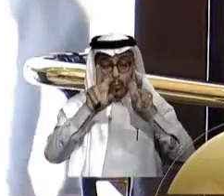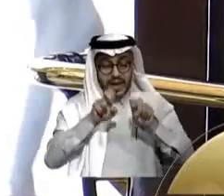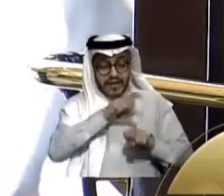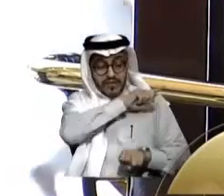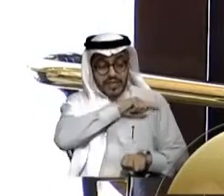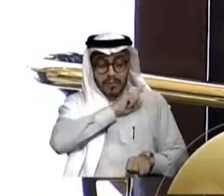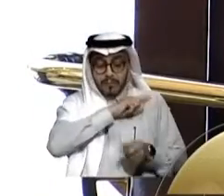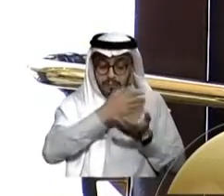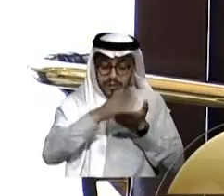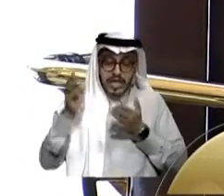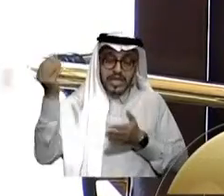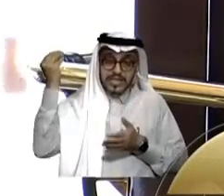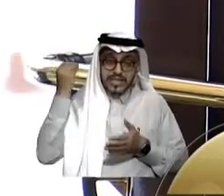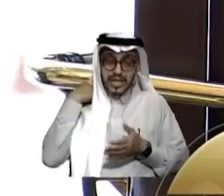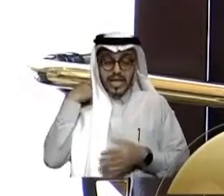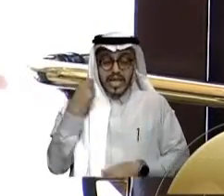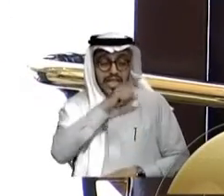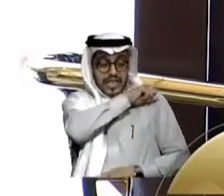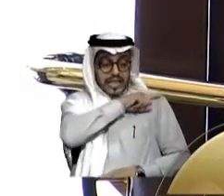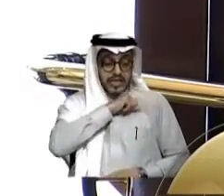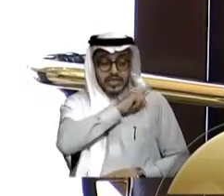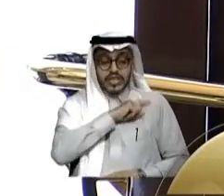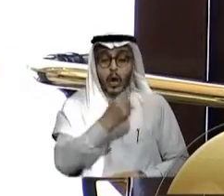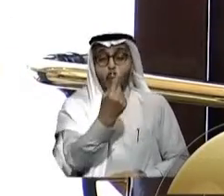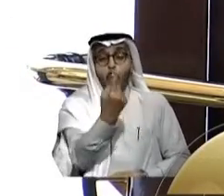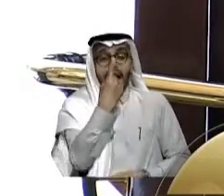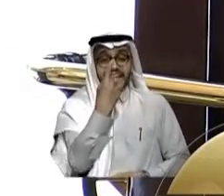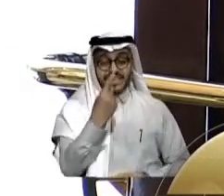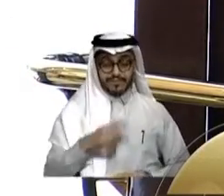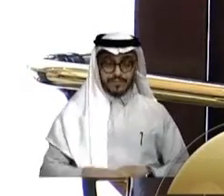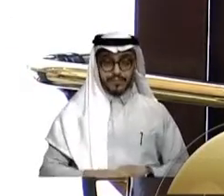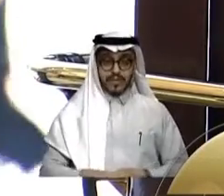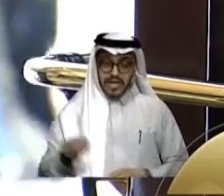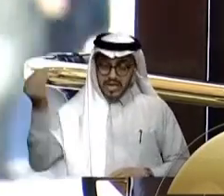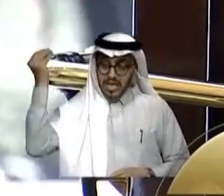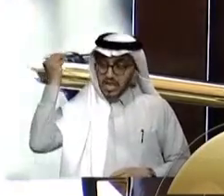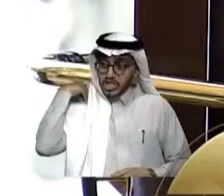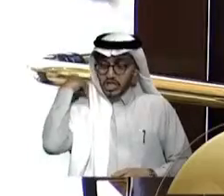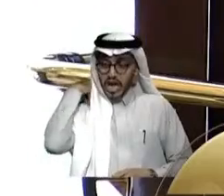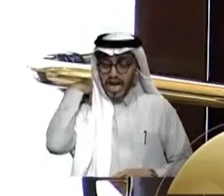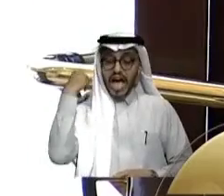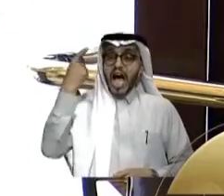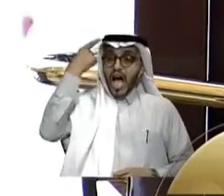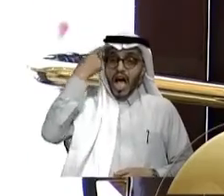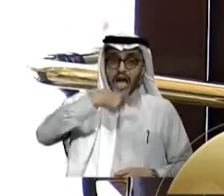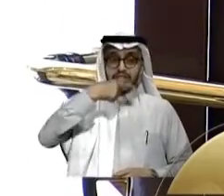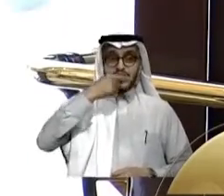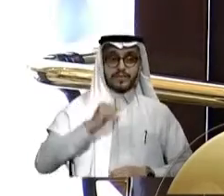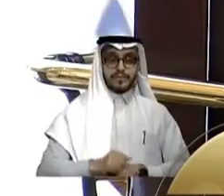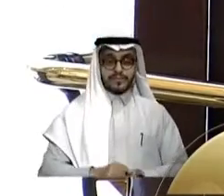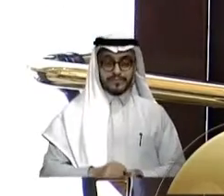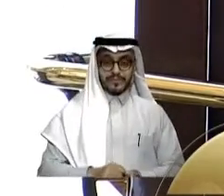جعل نزوعك عن الذنب حسنة، وعد سيئتك واحدة، وعد حسنتك عشرا.